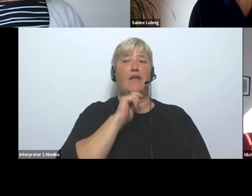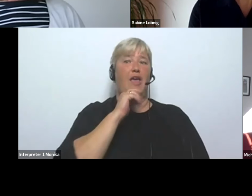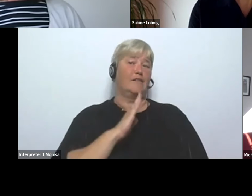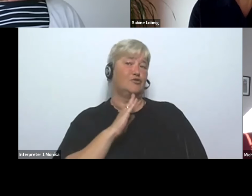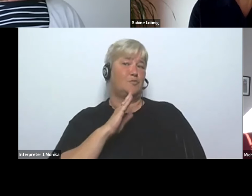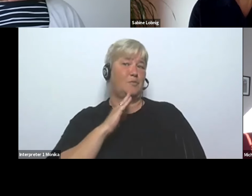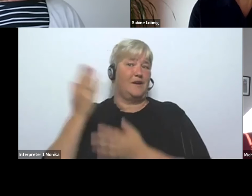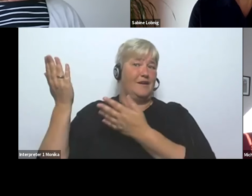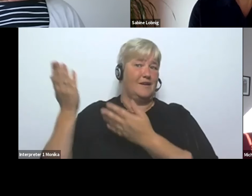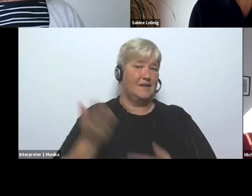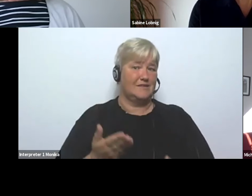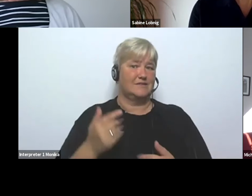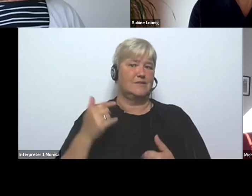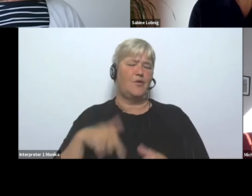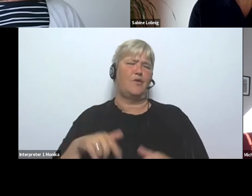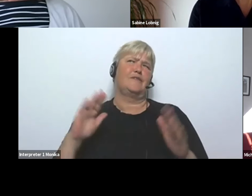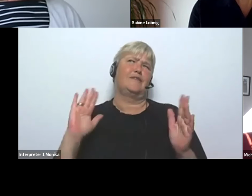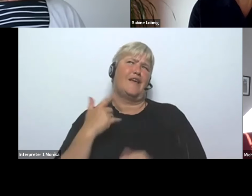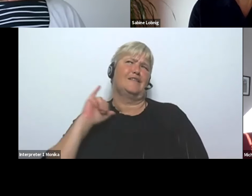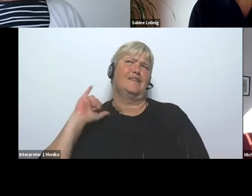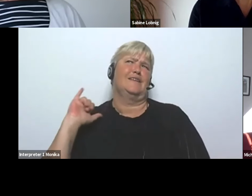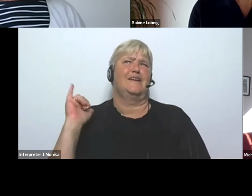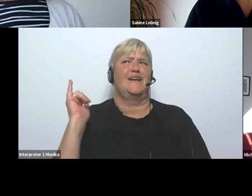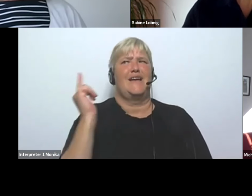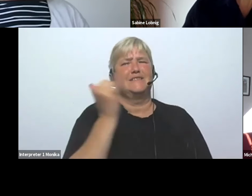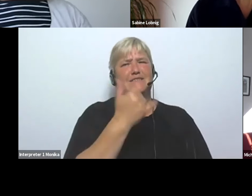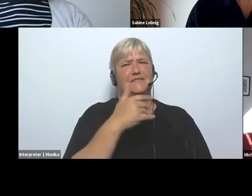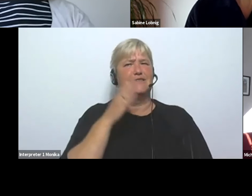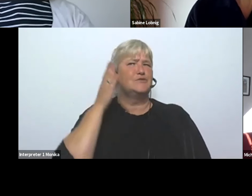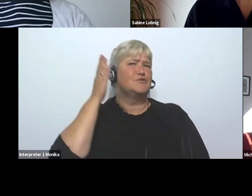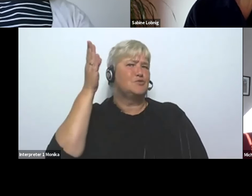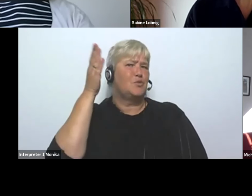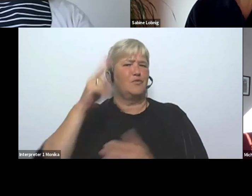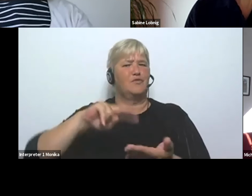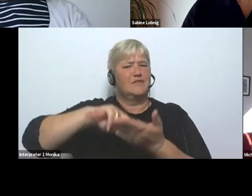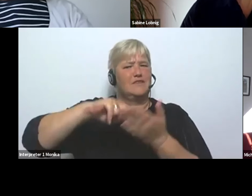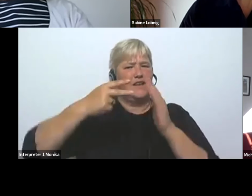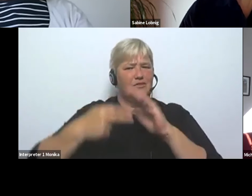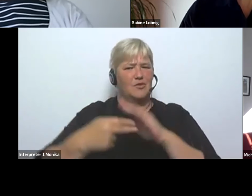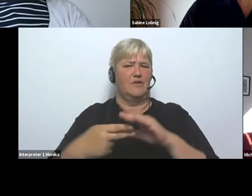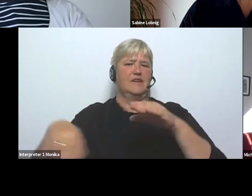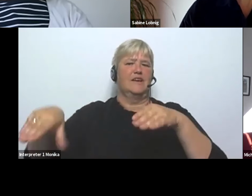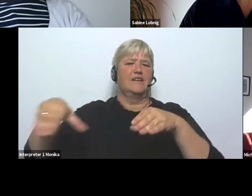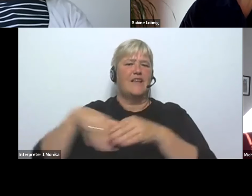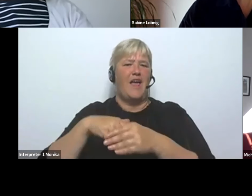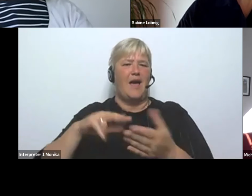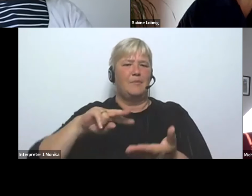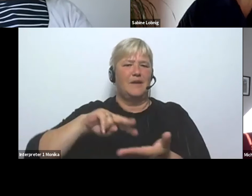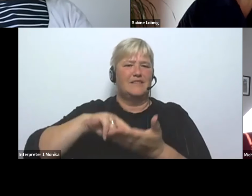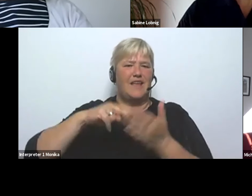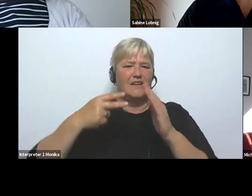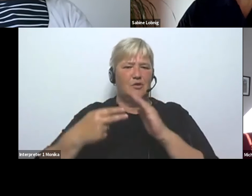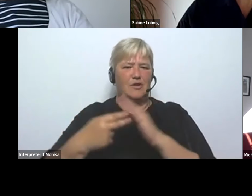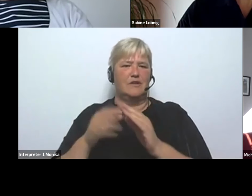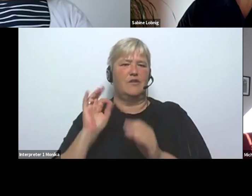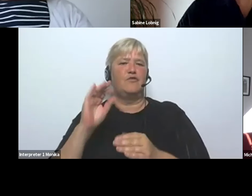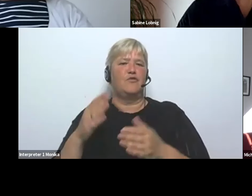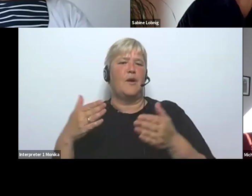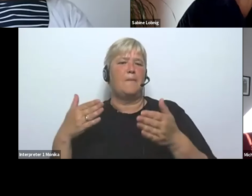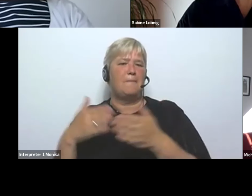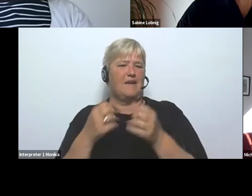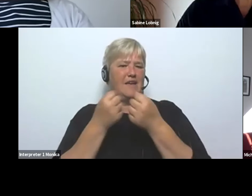ich werde heute eine kleine Reise mit Ihnen machen über die Zukunftstechnologie und Teilhabetechnologie, digitale Barrierefreiheit.